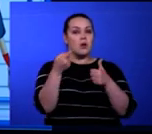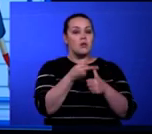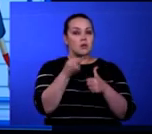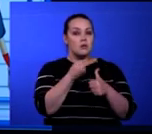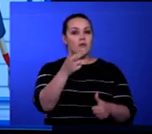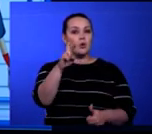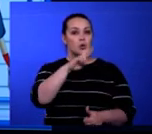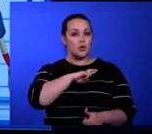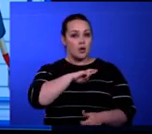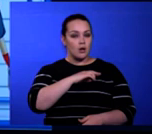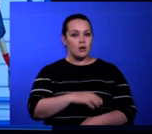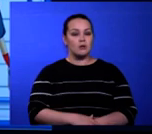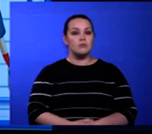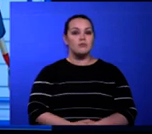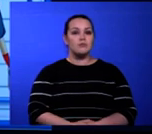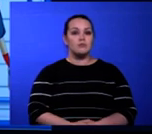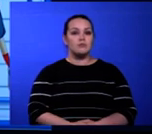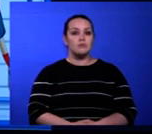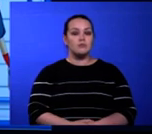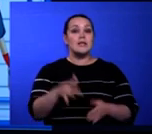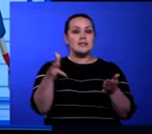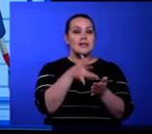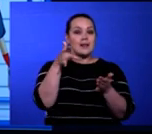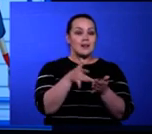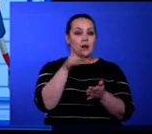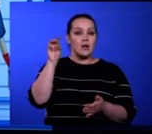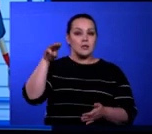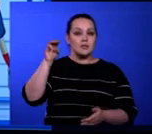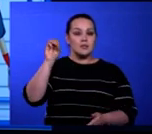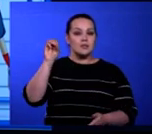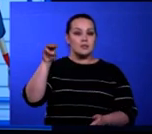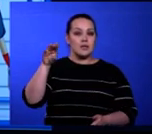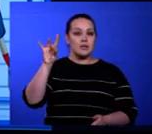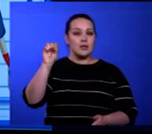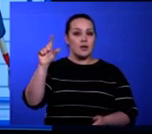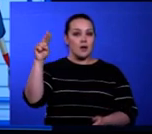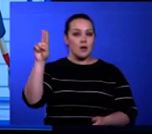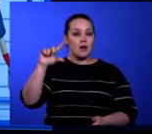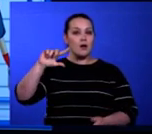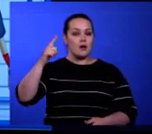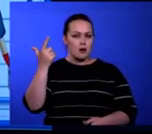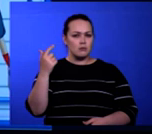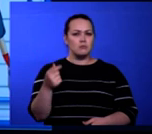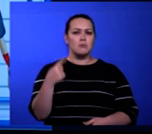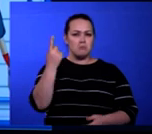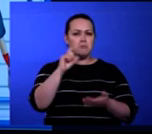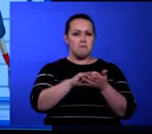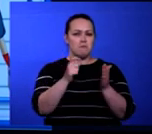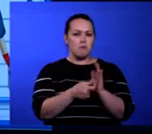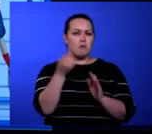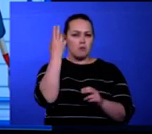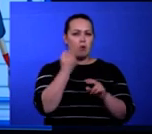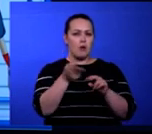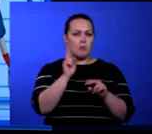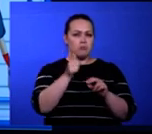я? Совершенно верно. Тетрадь. Эту загадку мы знаем все с первого класса. Ну а